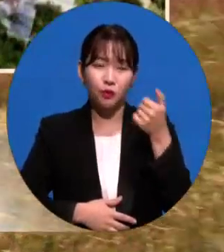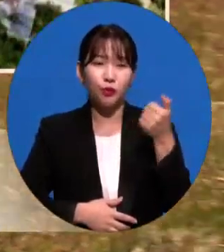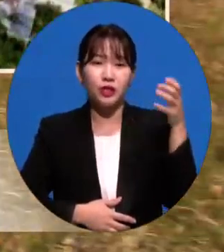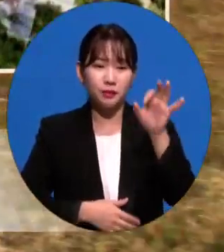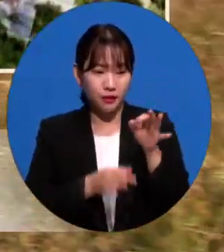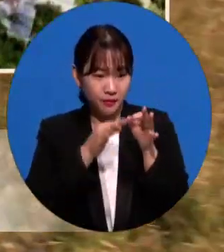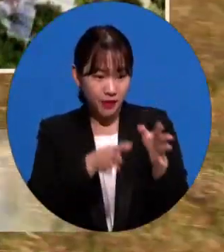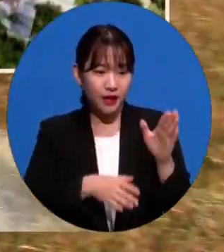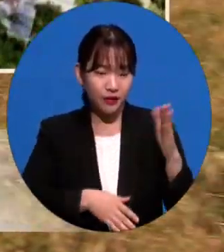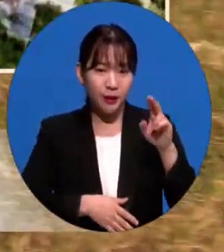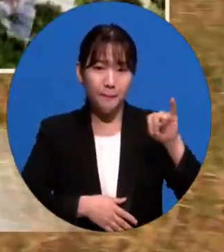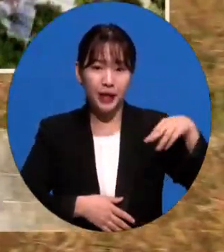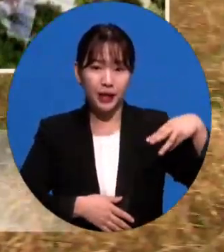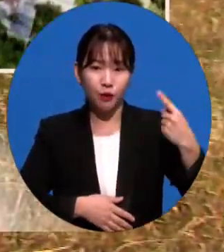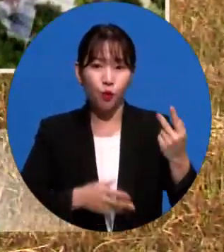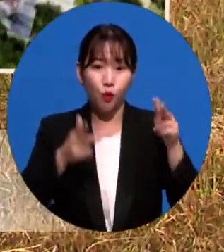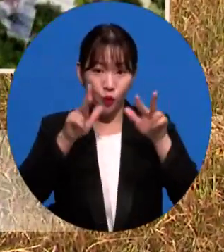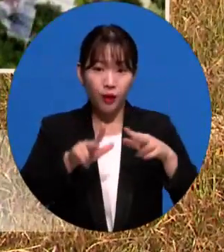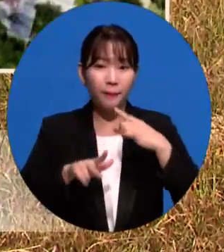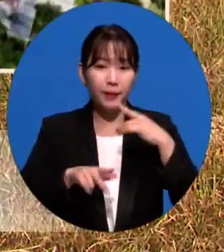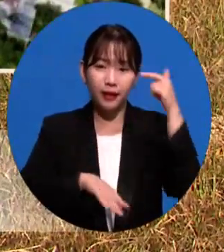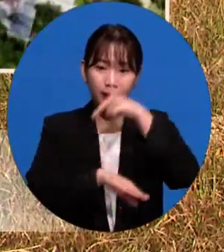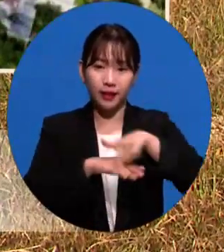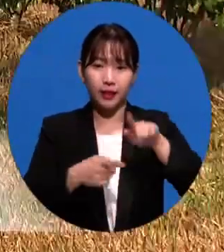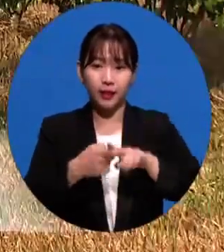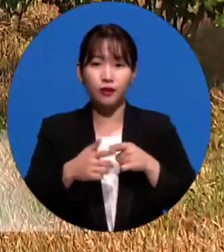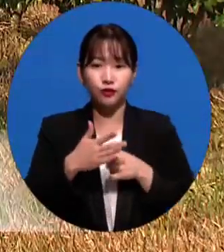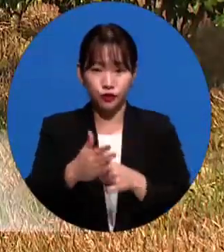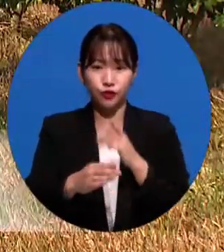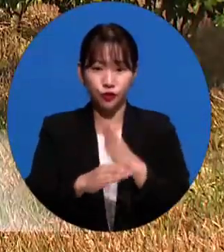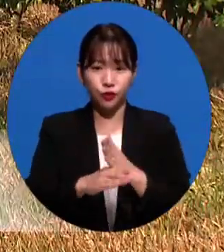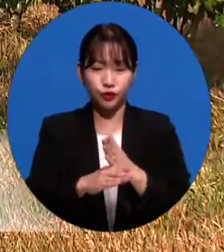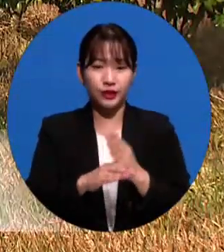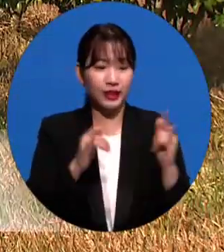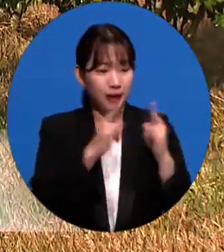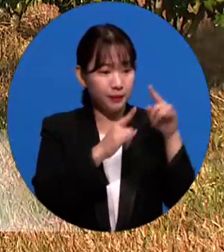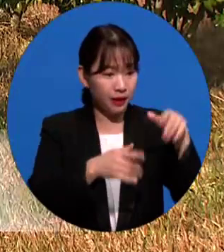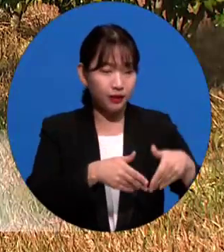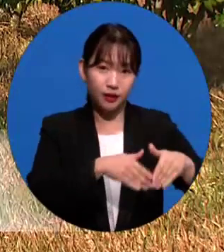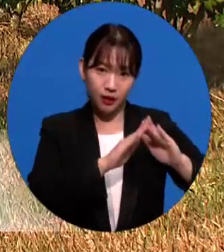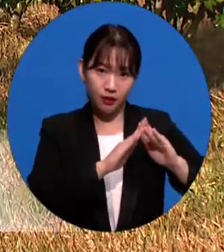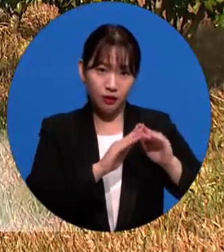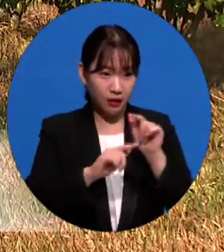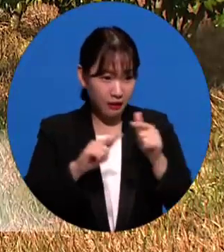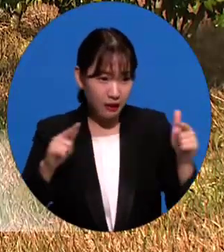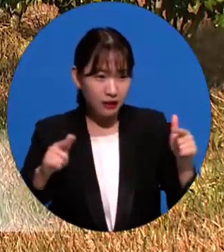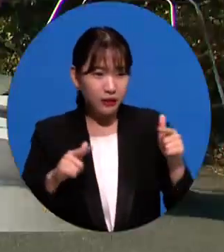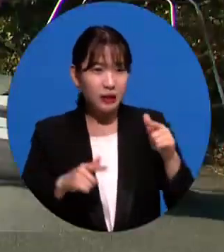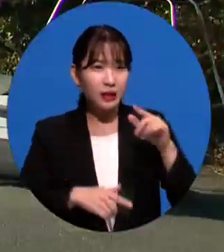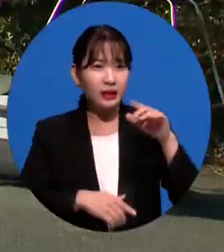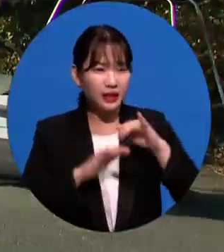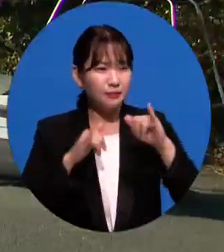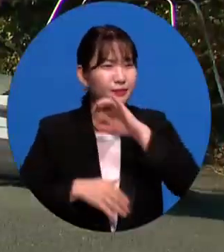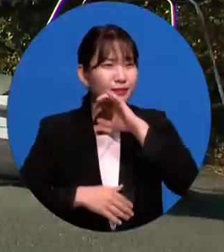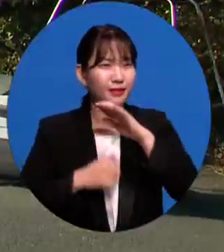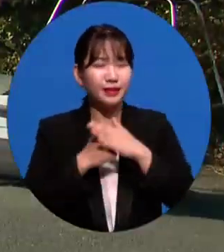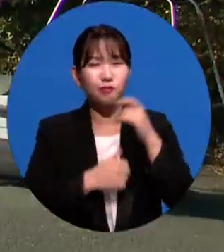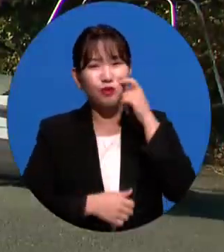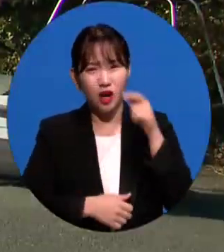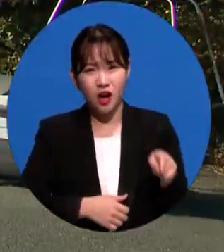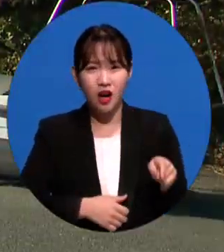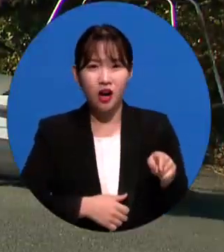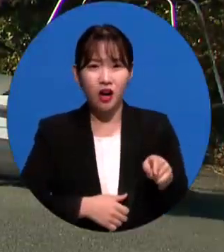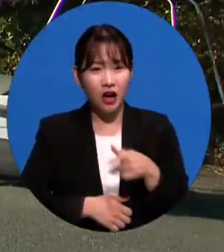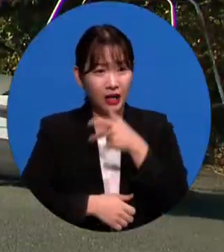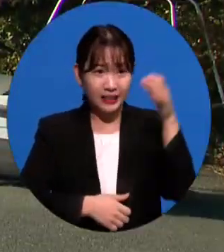50억원이 투자되는 미로공원만 계획대로 추진되고 있을뿐 오토캠핑장 조성 등은 민원에 막혔습니다 큰